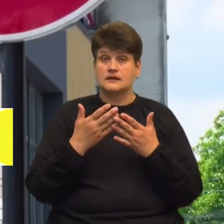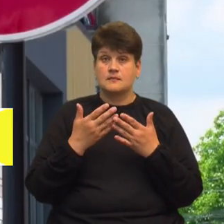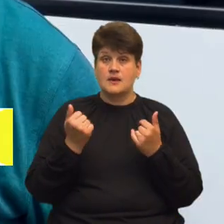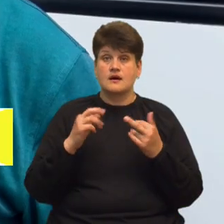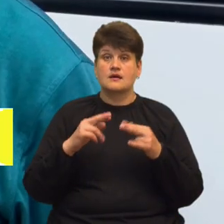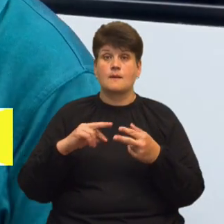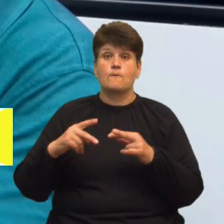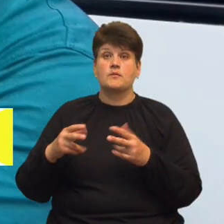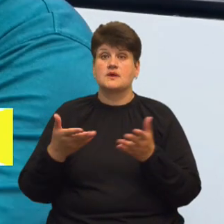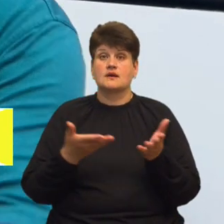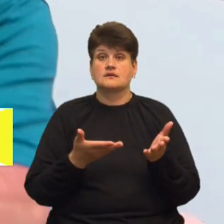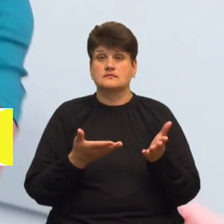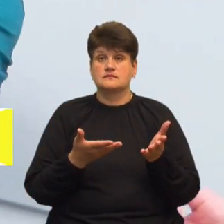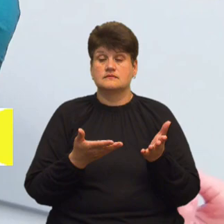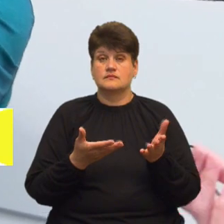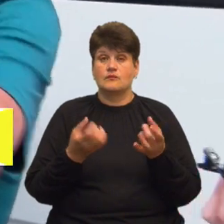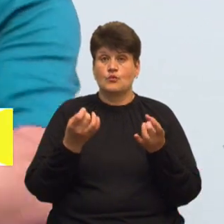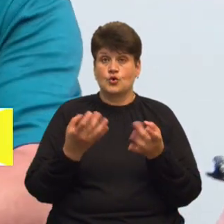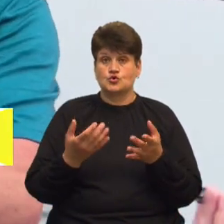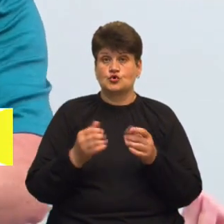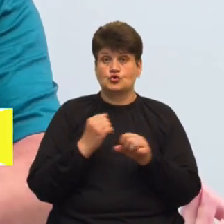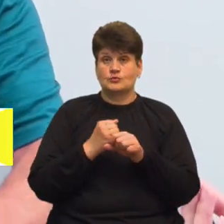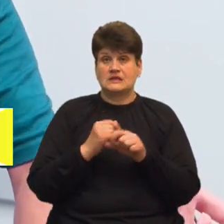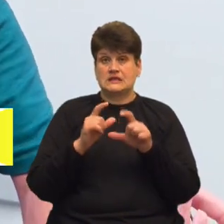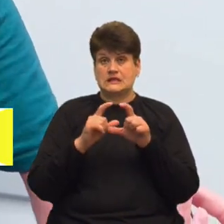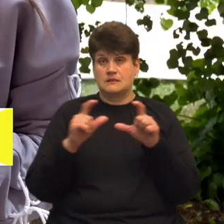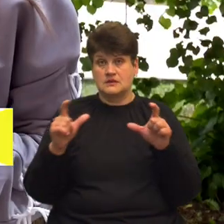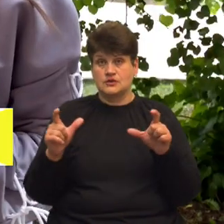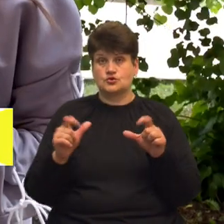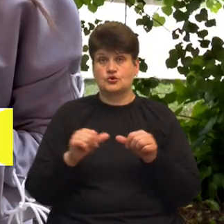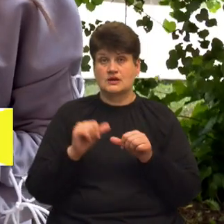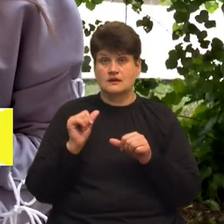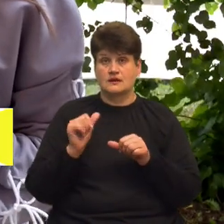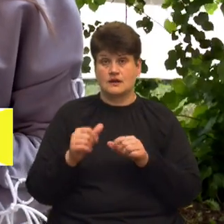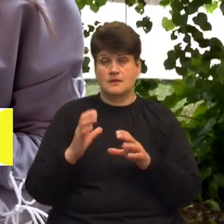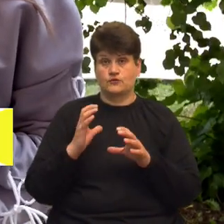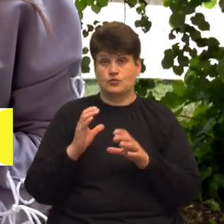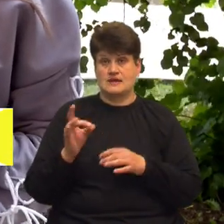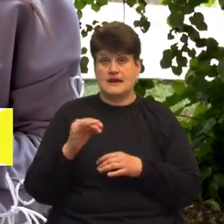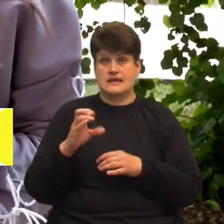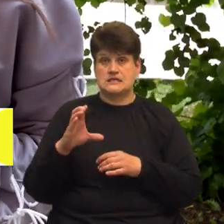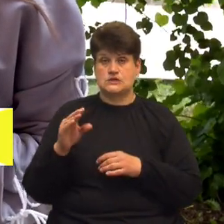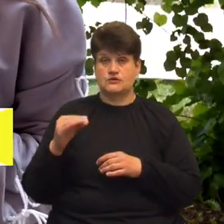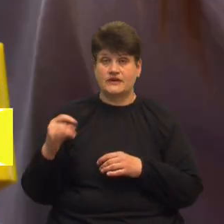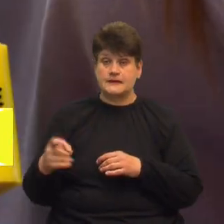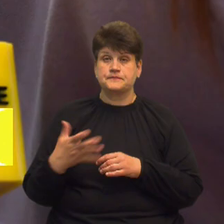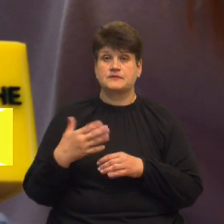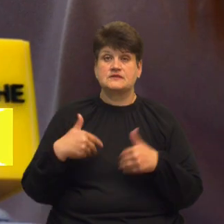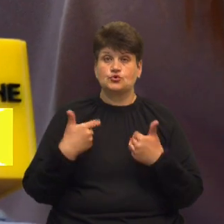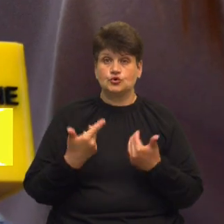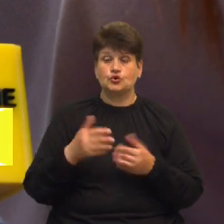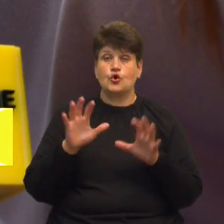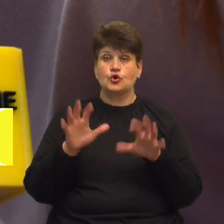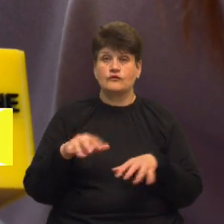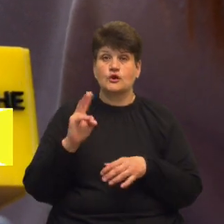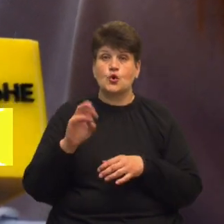кому. Ну, просто зробити табличку, туди вчепити, крім рейсових автобусів. За коментарем щодо ситуації ми звернулися до голови Козівської